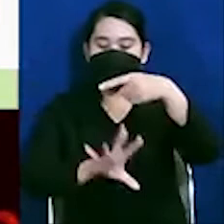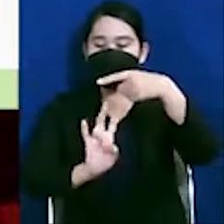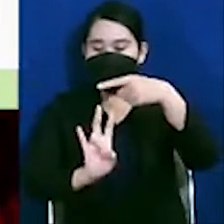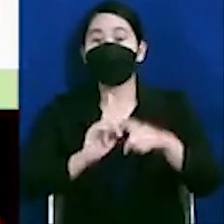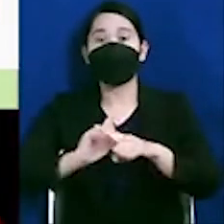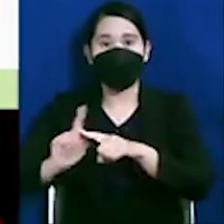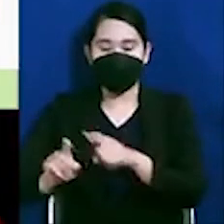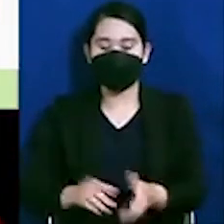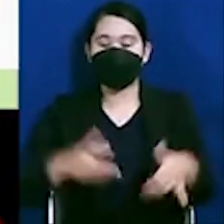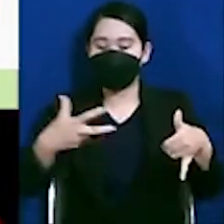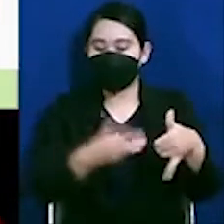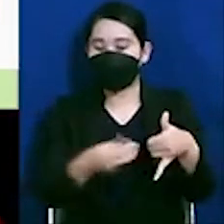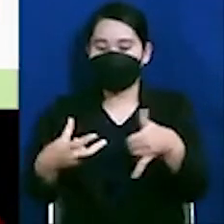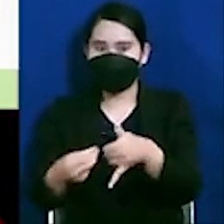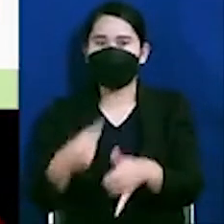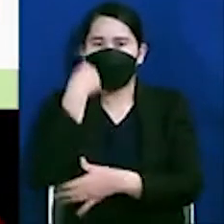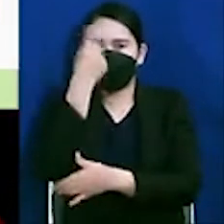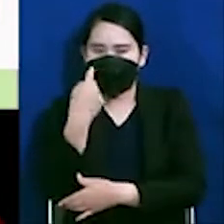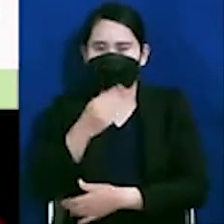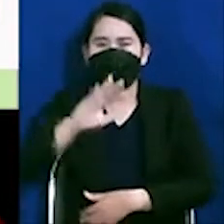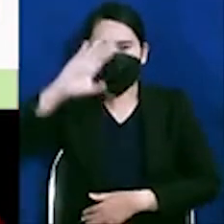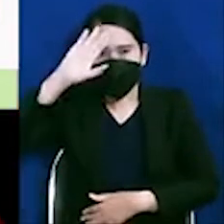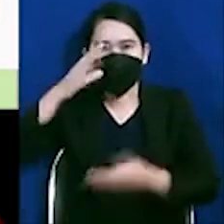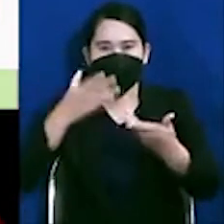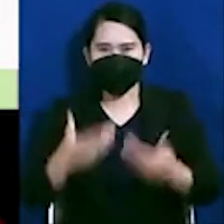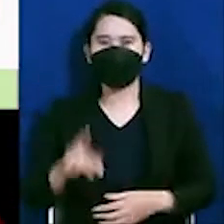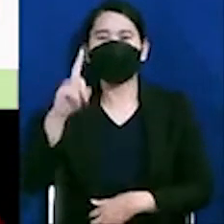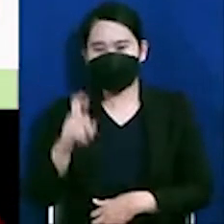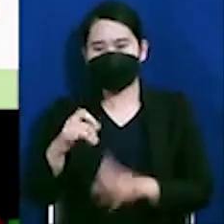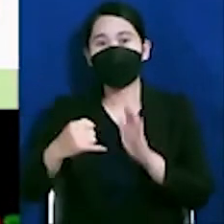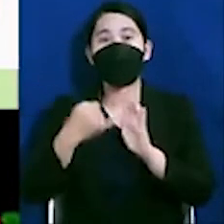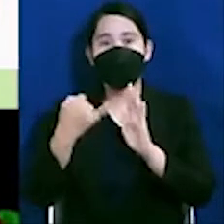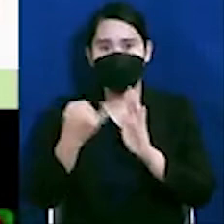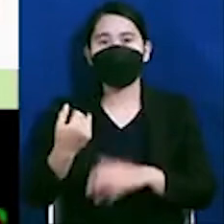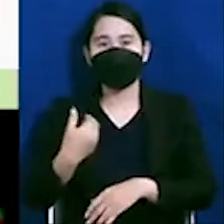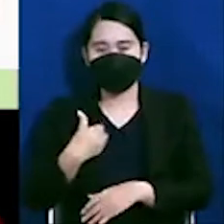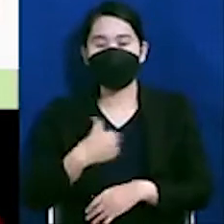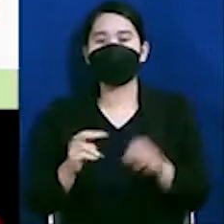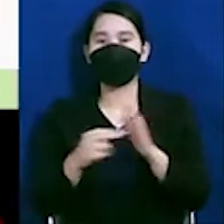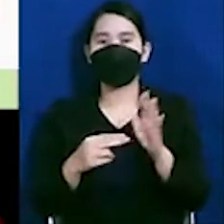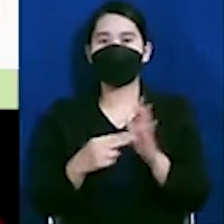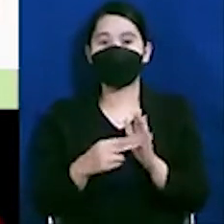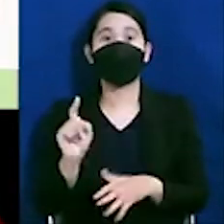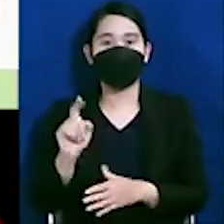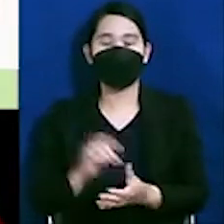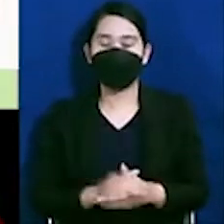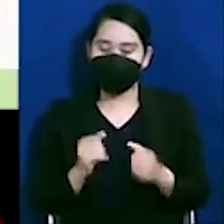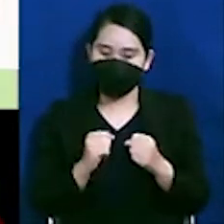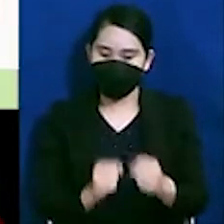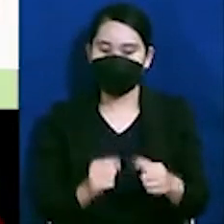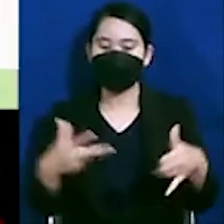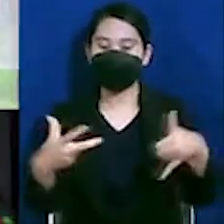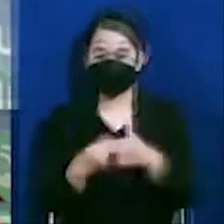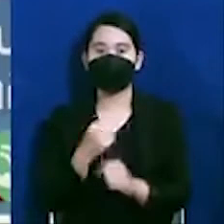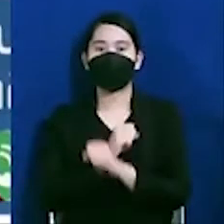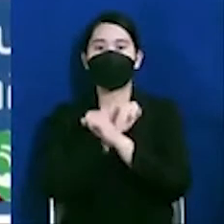สองกลุ่มเนี้ยนะครับเมื่อป่วยแล้วจะมีอัตราตายที่ค่อนข้างสูงมากนะครับเราก็ขออนุญาตเร่งในส่วนของกันหนักกับการตาย